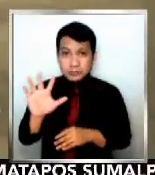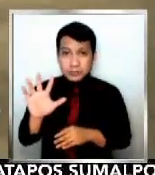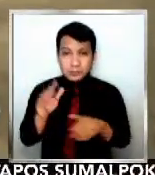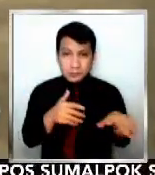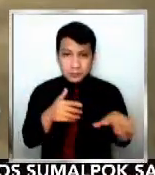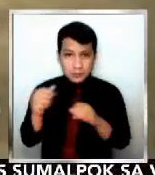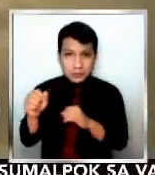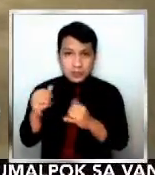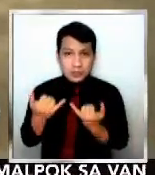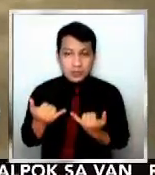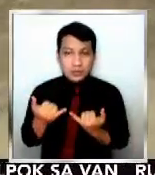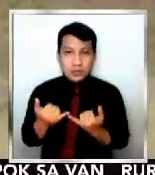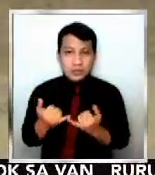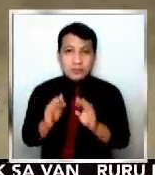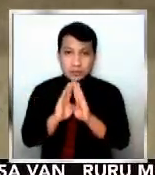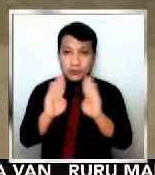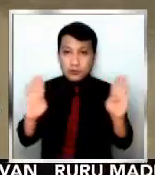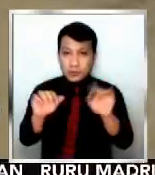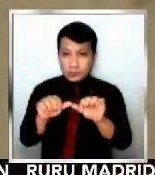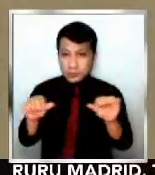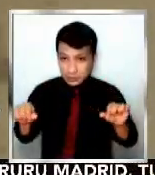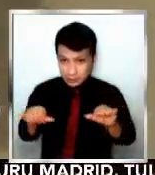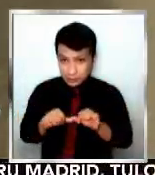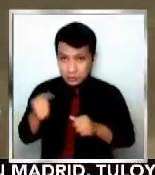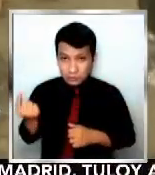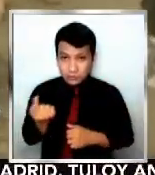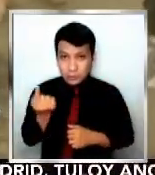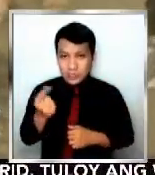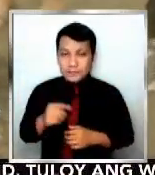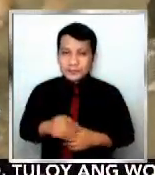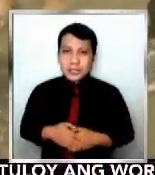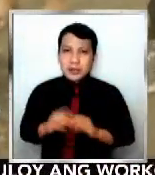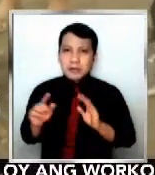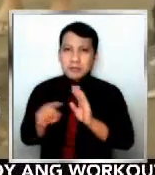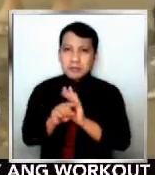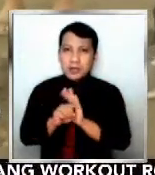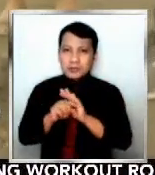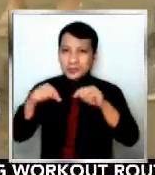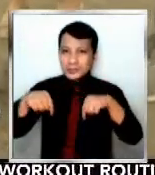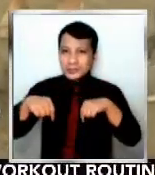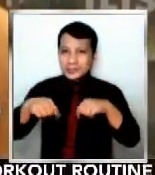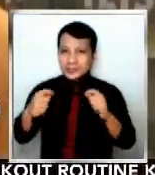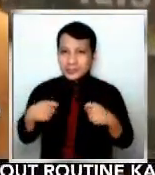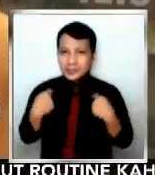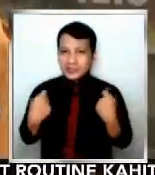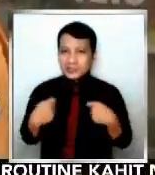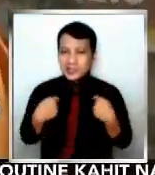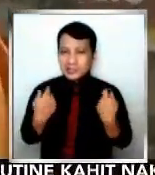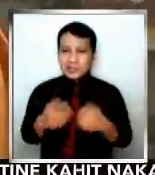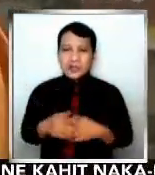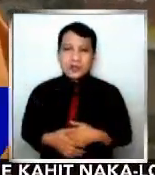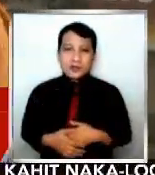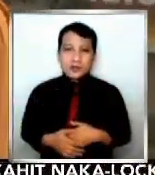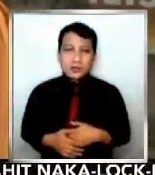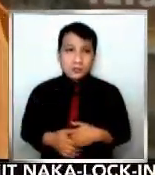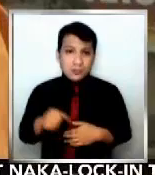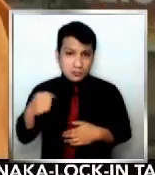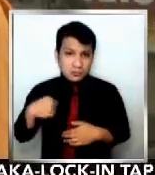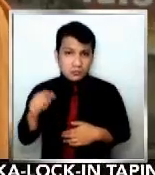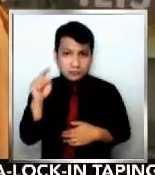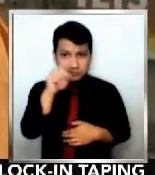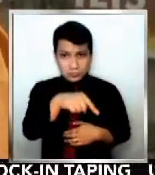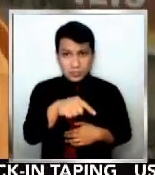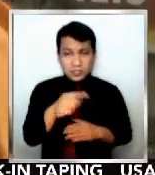basta nasa open areas. Pero bawal pa rin yan dito sa Tagaytay. So si mama, sabi niya, doon na lang daw muna sila sa